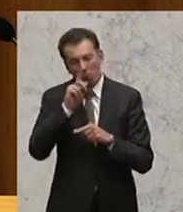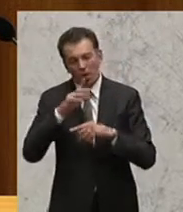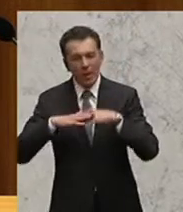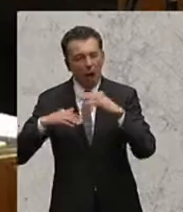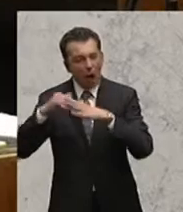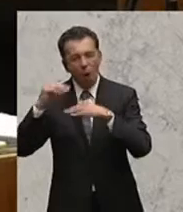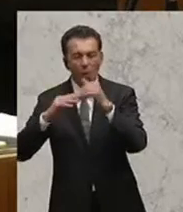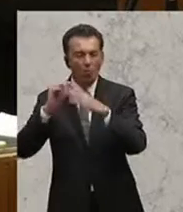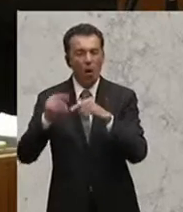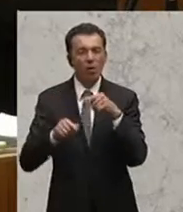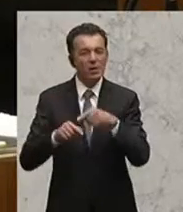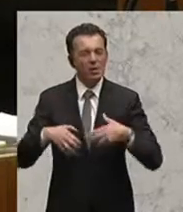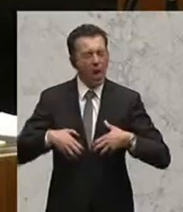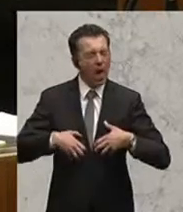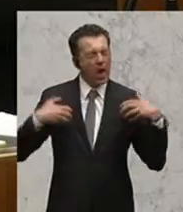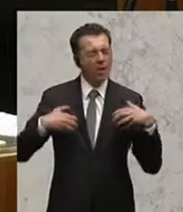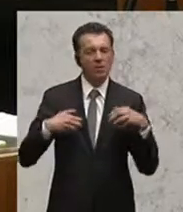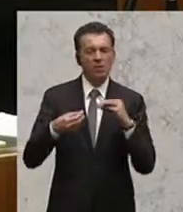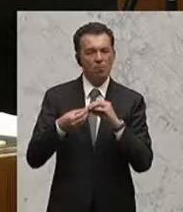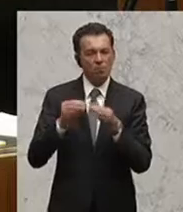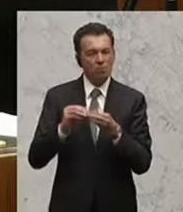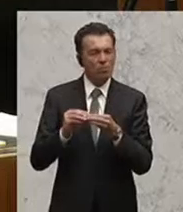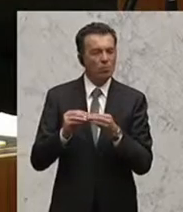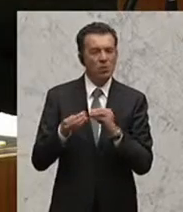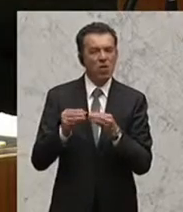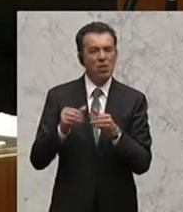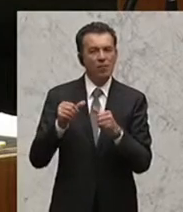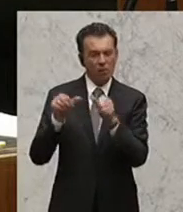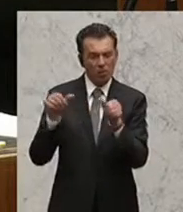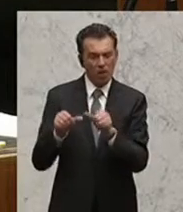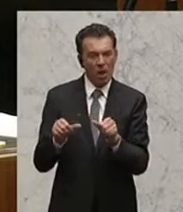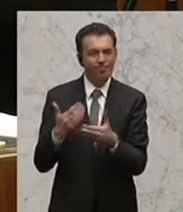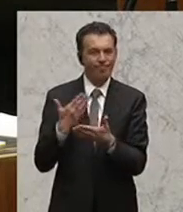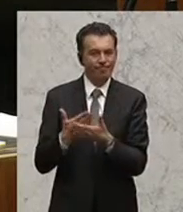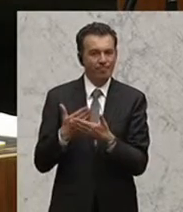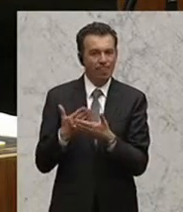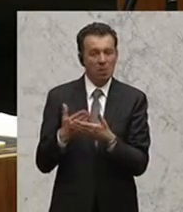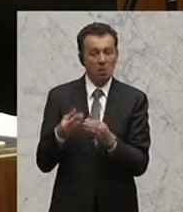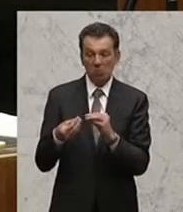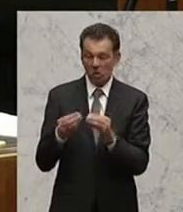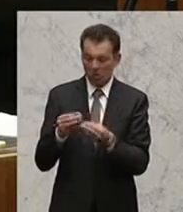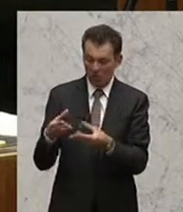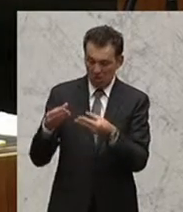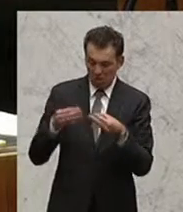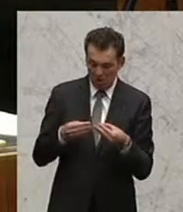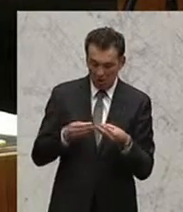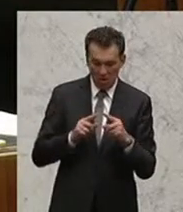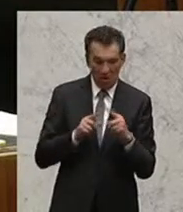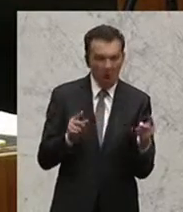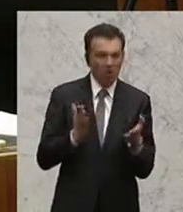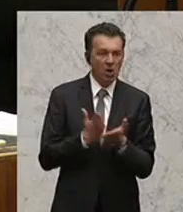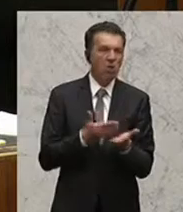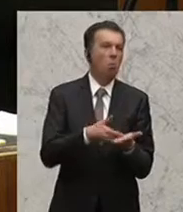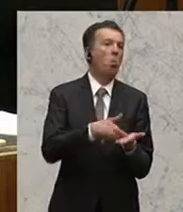aufzubauen. Und diese aggressiven Geschäftsmodelle haben natürlich dazu geführt, dass man Geschäfte angenommen hat, die andere